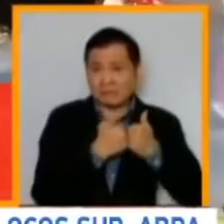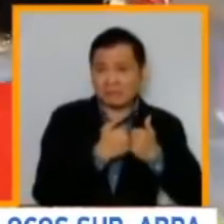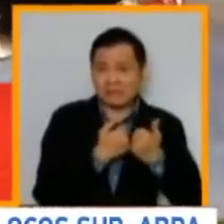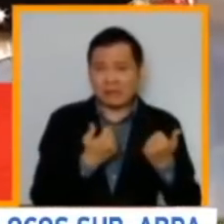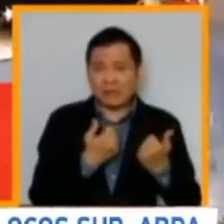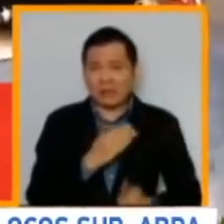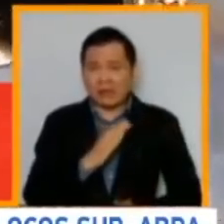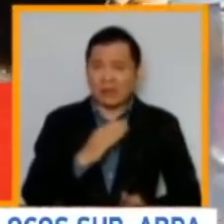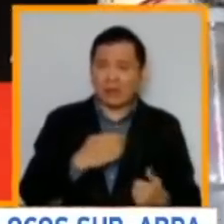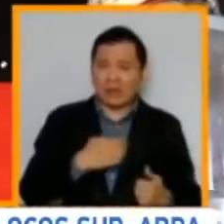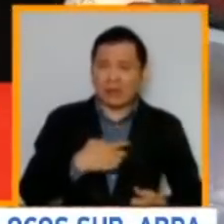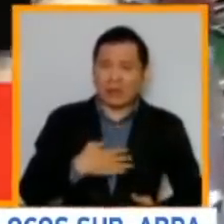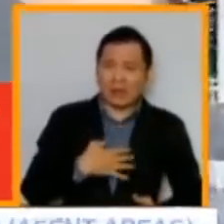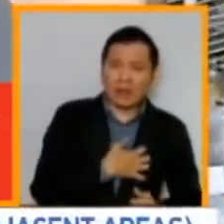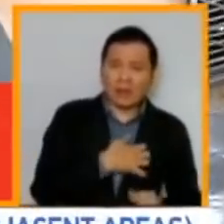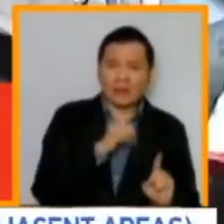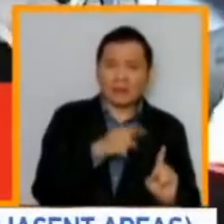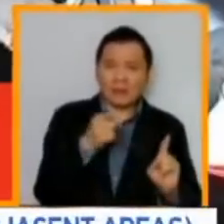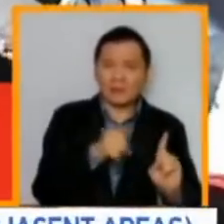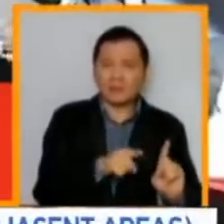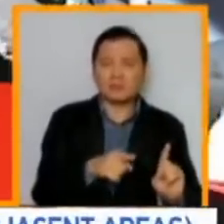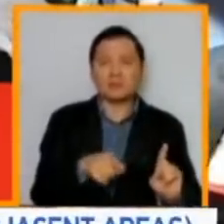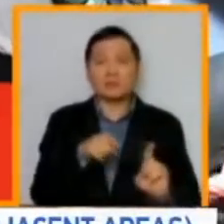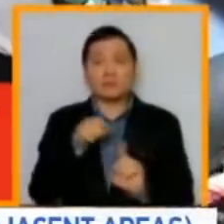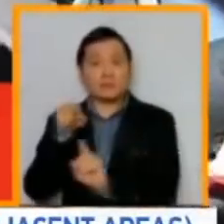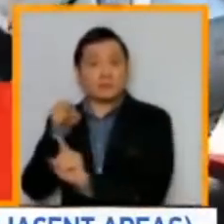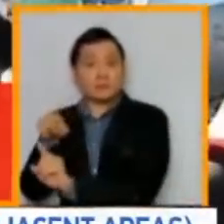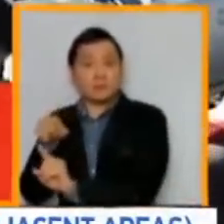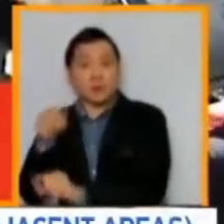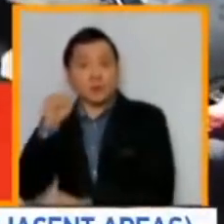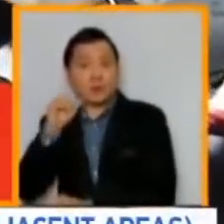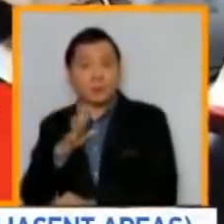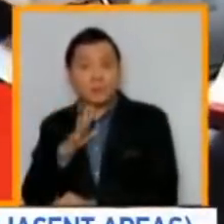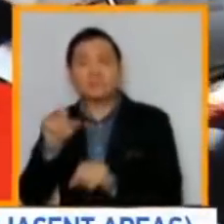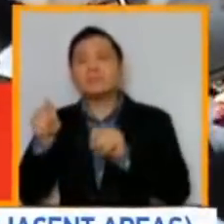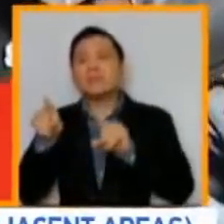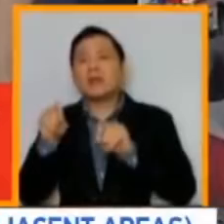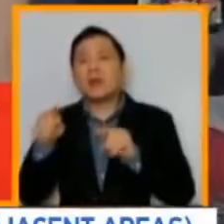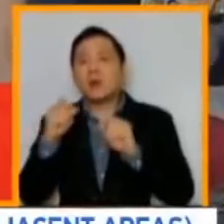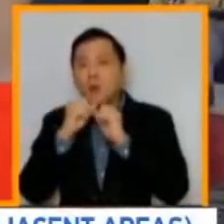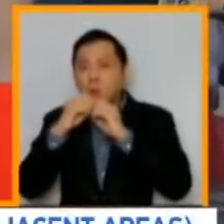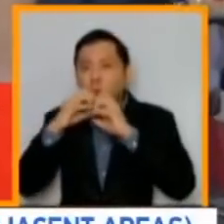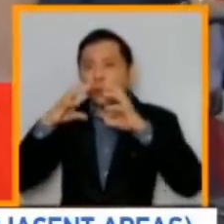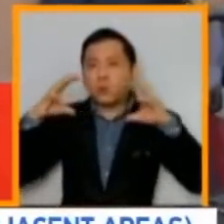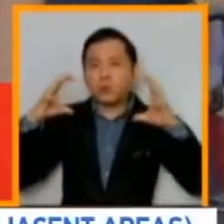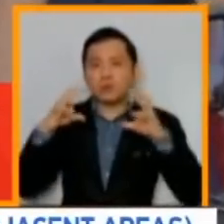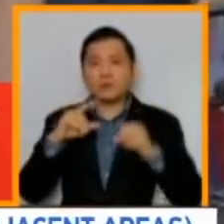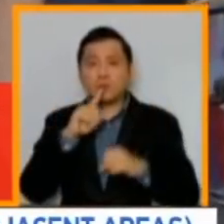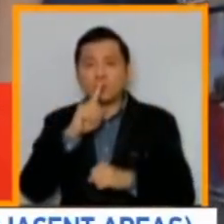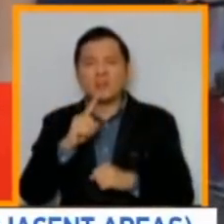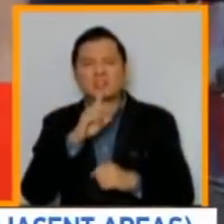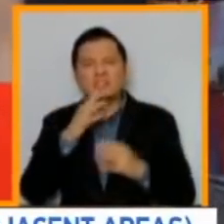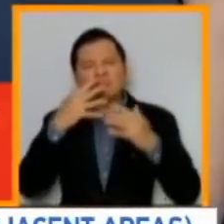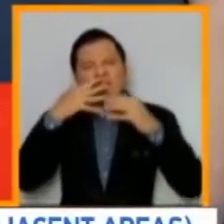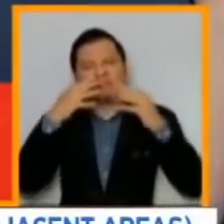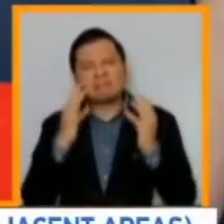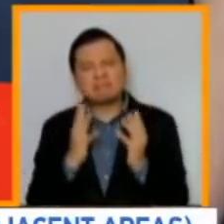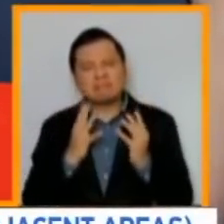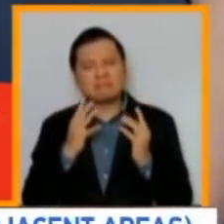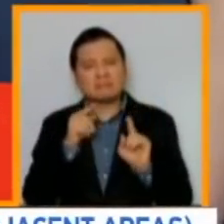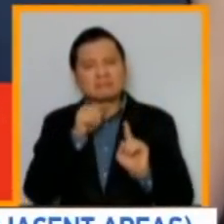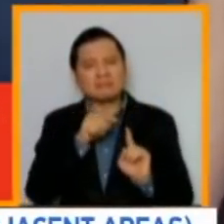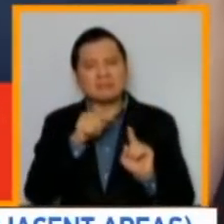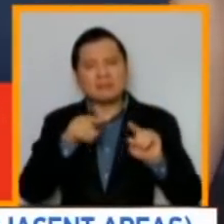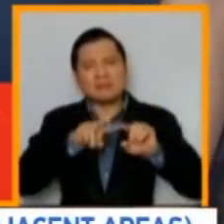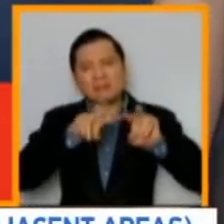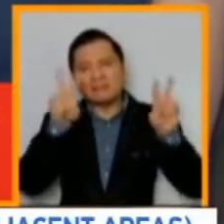mga Valentine balloon sa bangketa. Pinagdaanan niya ang malungkot na Valentine's Day at ginunita itong mag-isa nang makulong ang